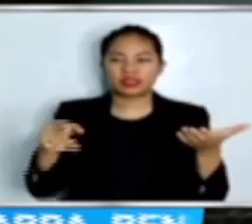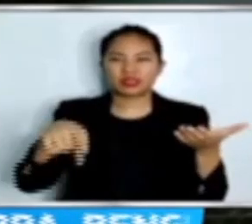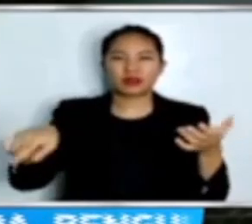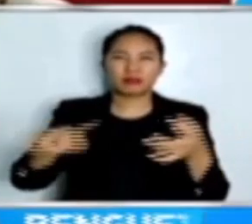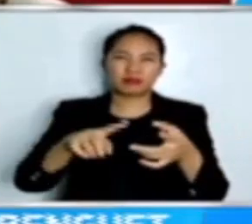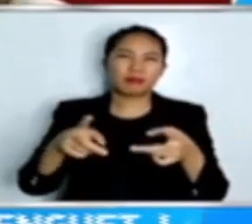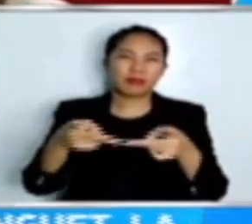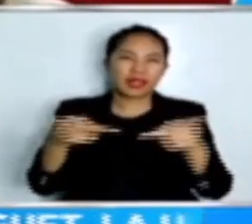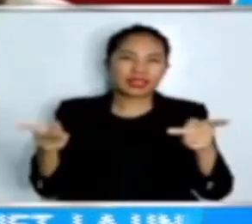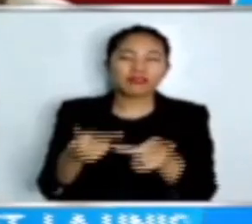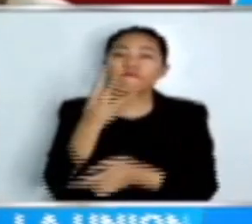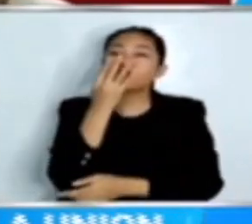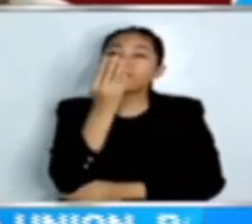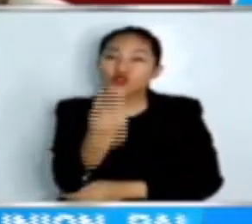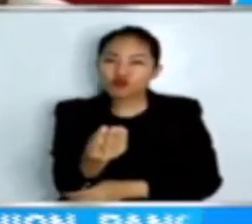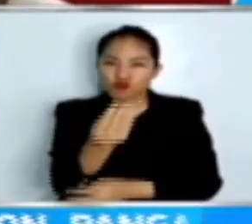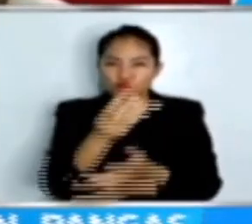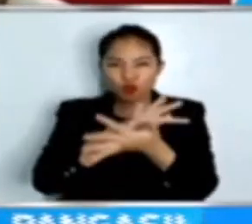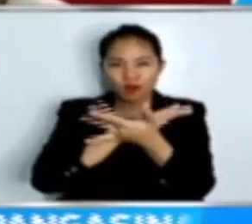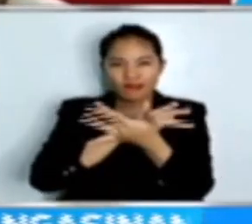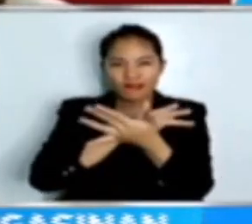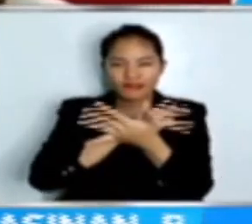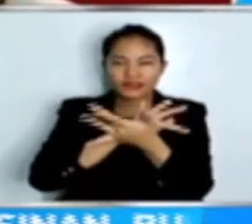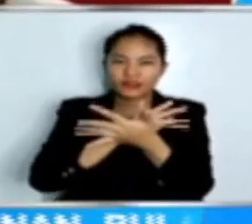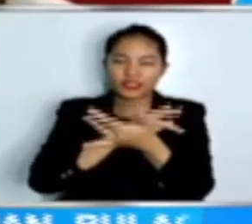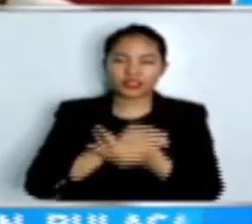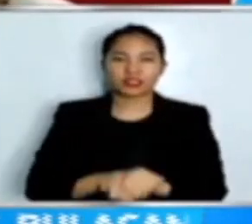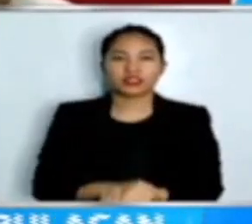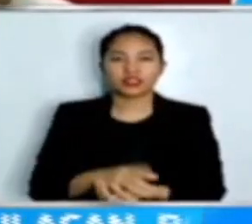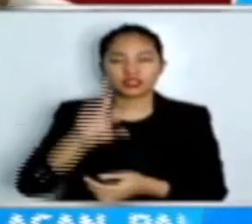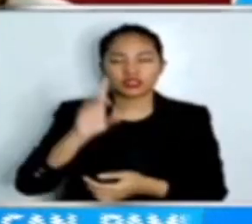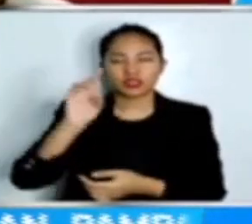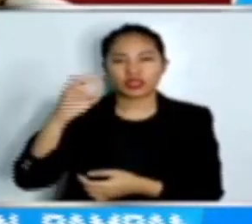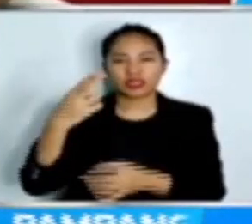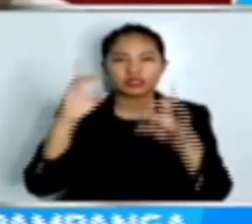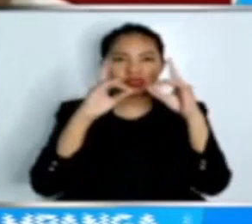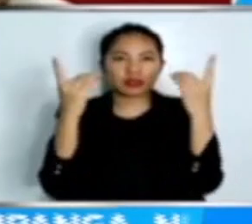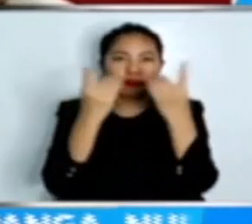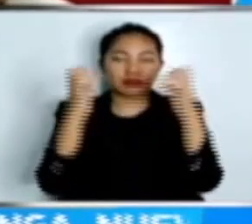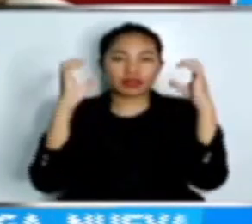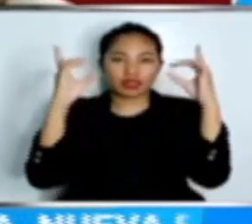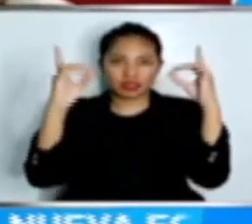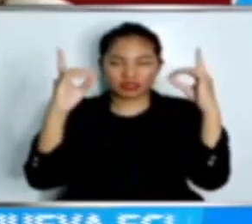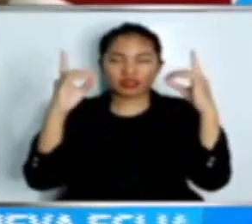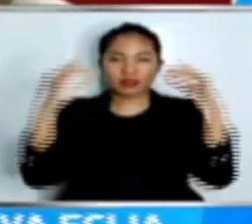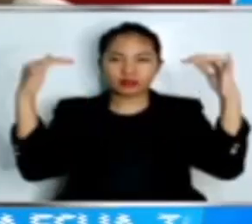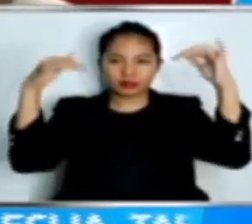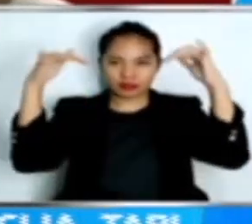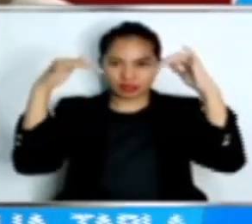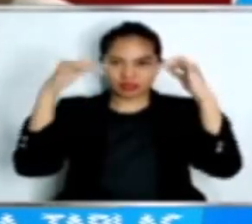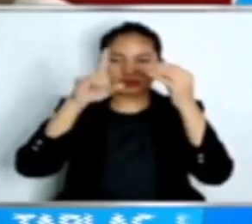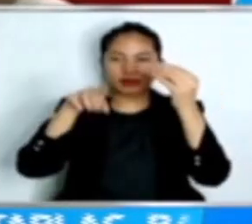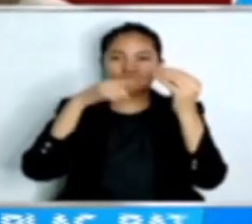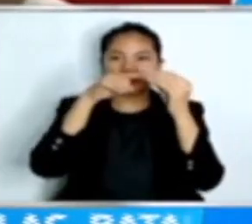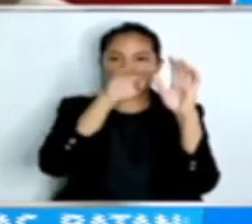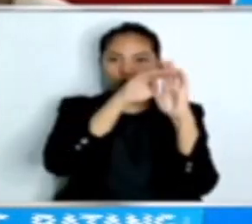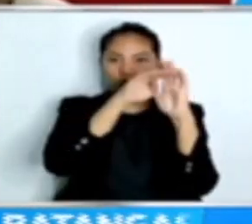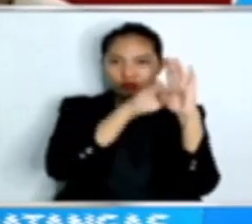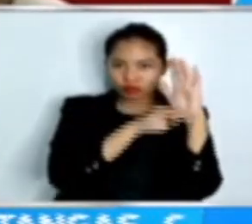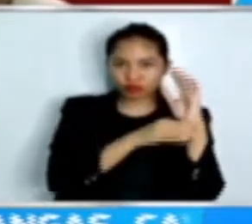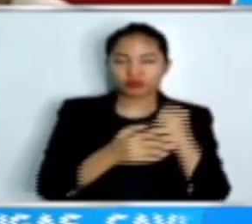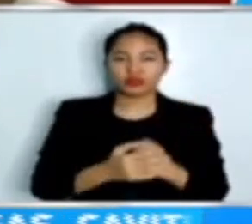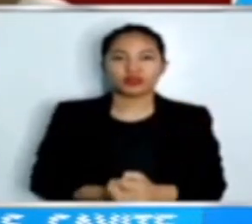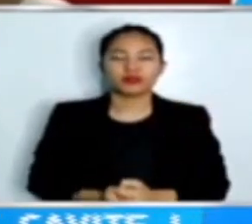para dito. Nakasaad talaga dito sa guidelines na ito, very in detail yung lahat ng